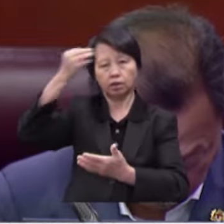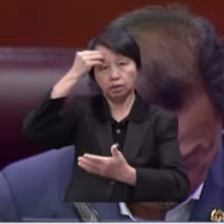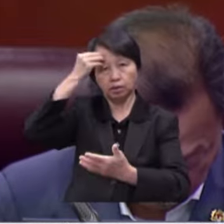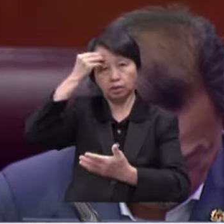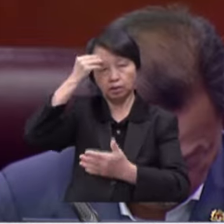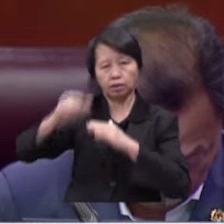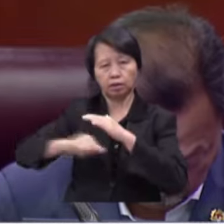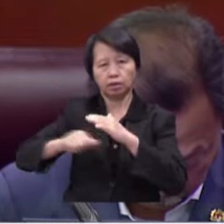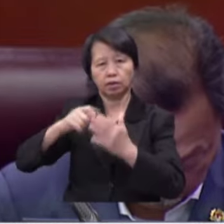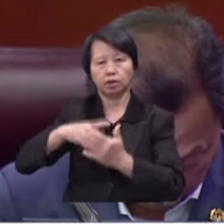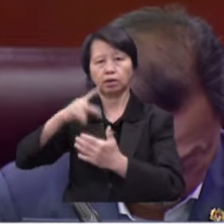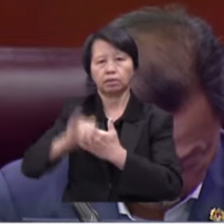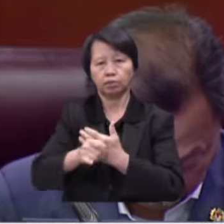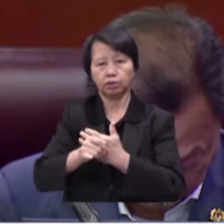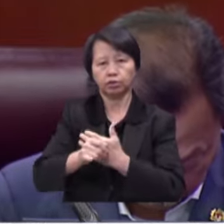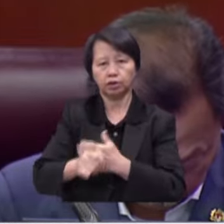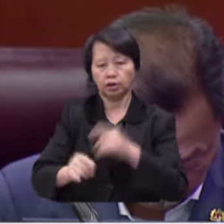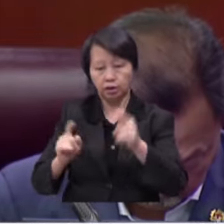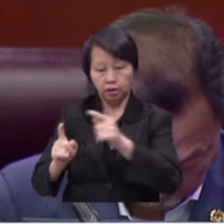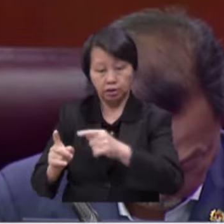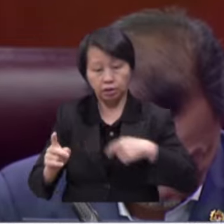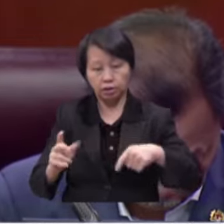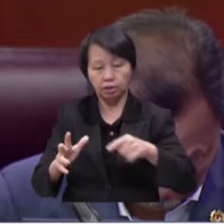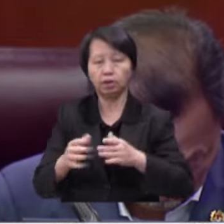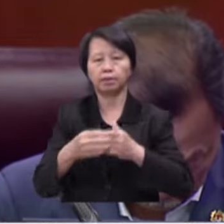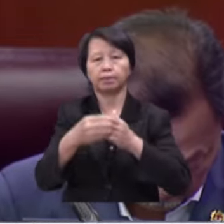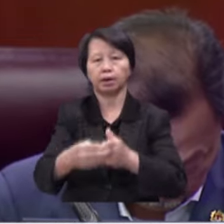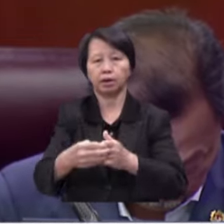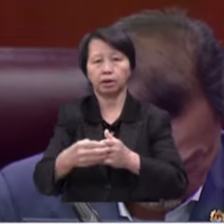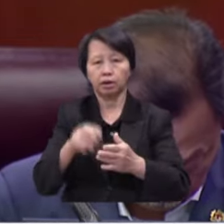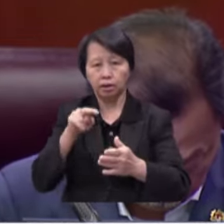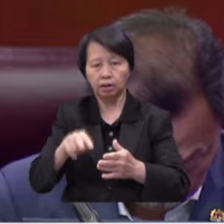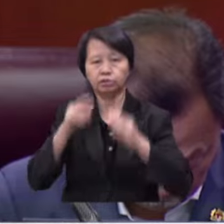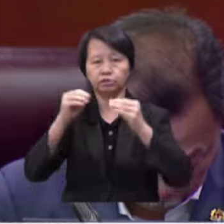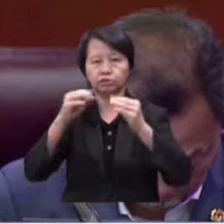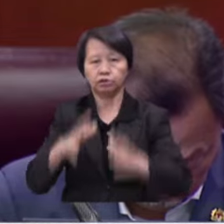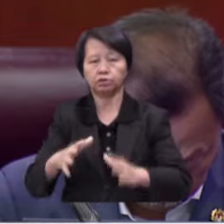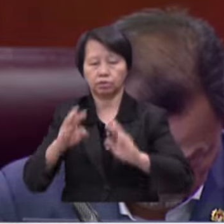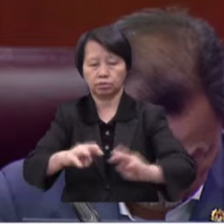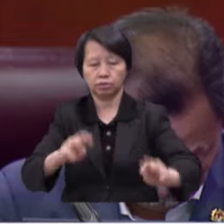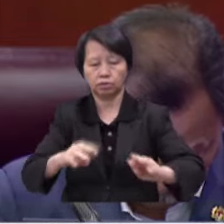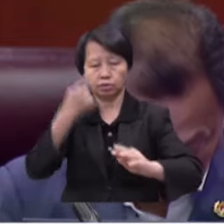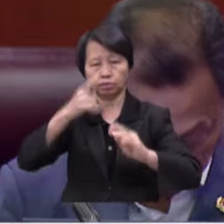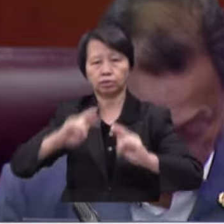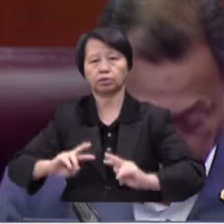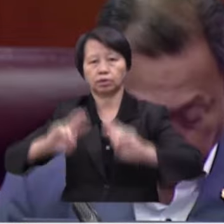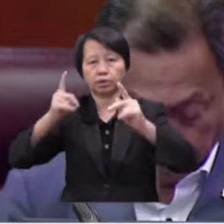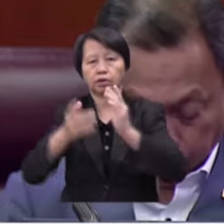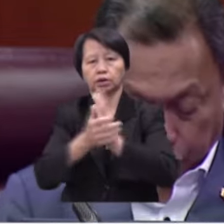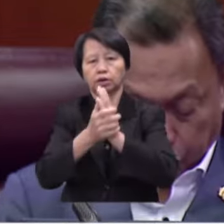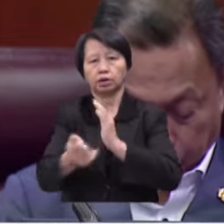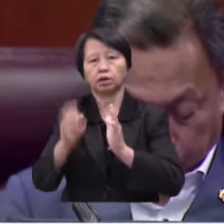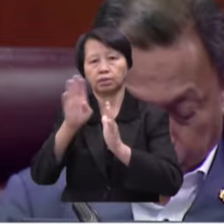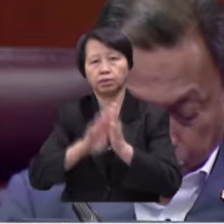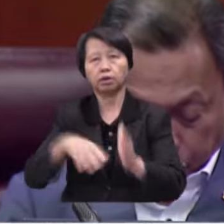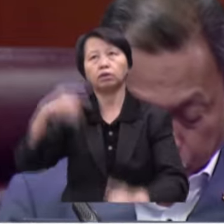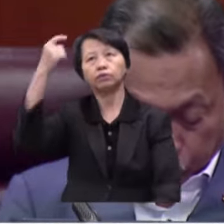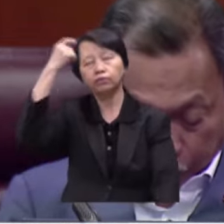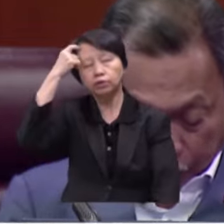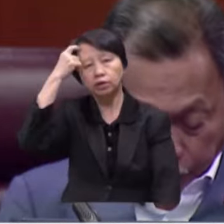asas Project modul ini menjadi panduan dan rujukan kepada guru dan murid untuk meningkatkan kemahiran berpikir